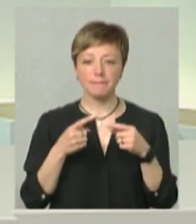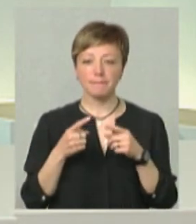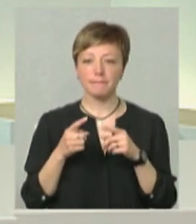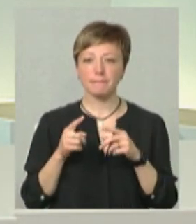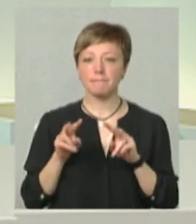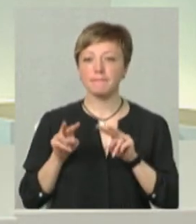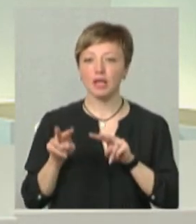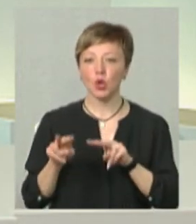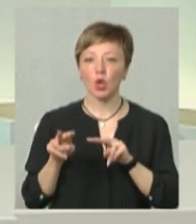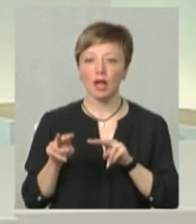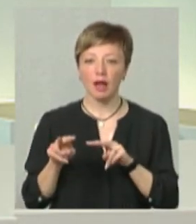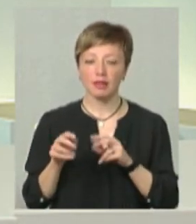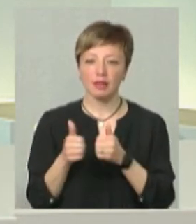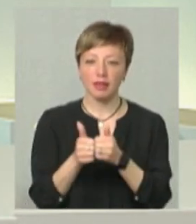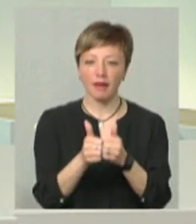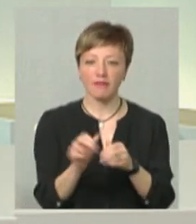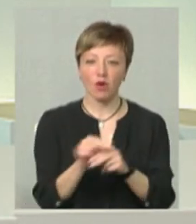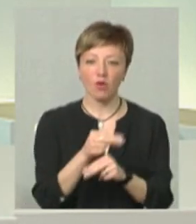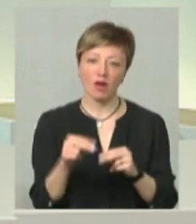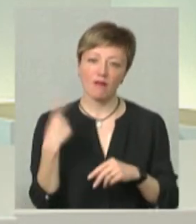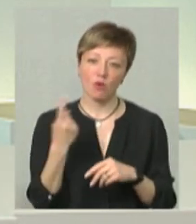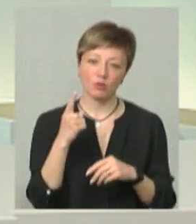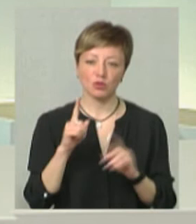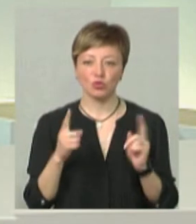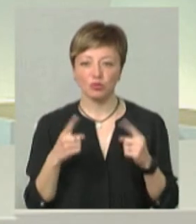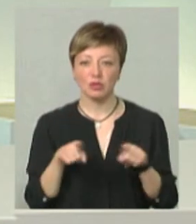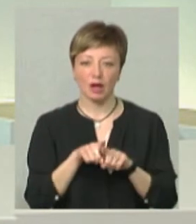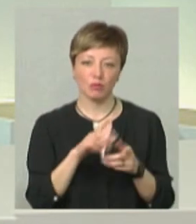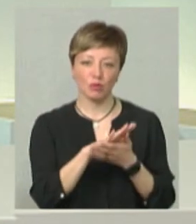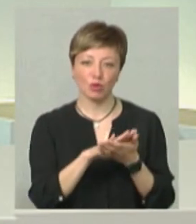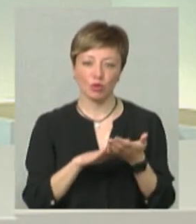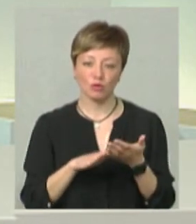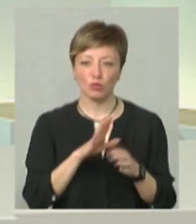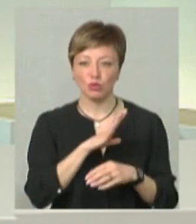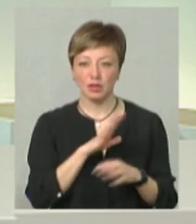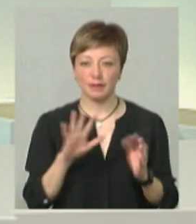патронатне виховання у нас в області, на жаль, воно чомусь так і продовжує